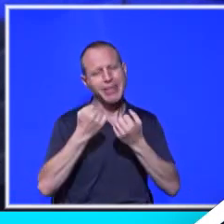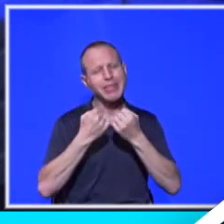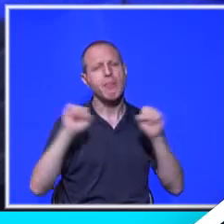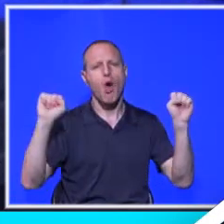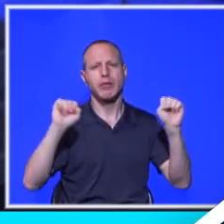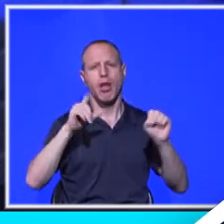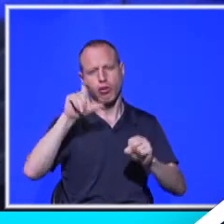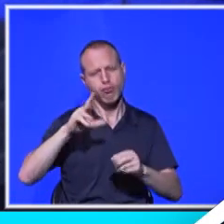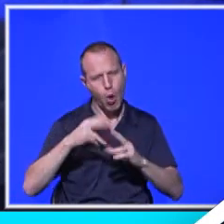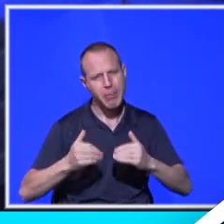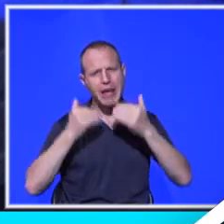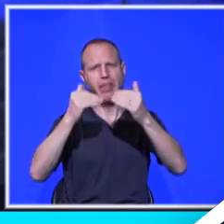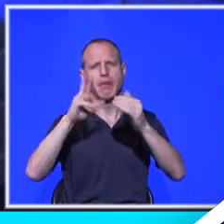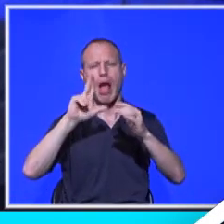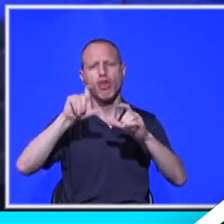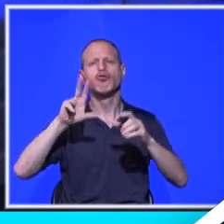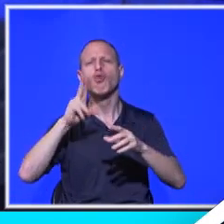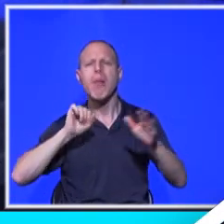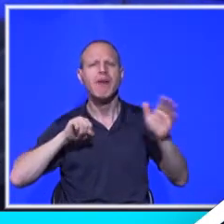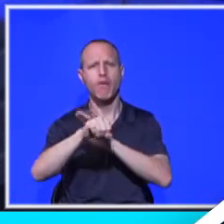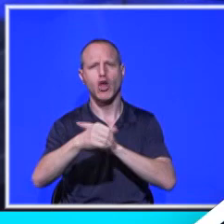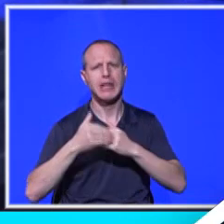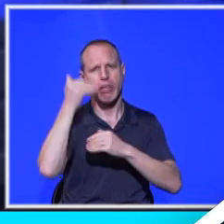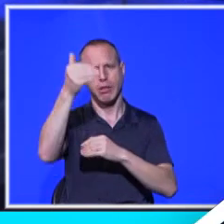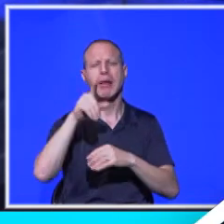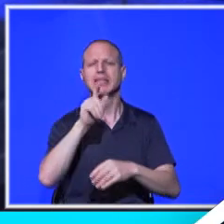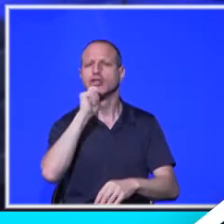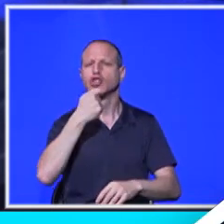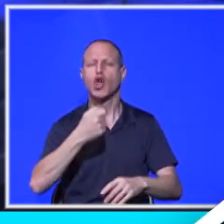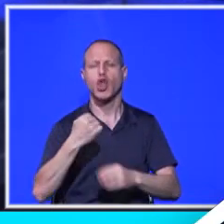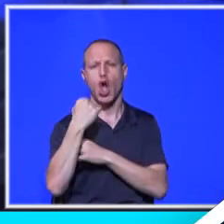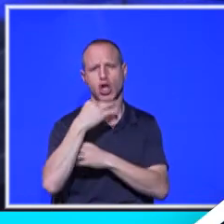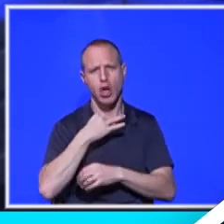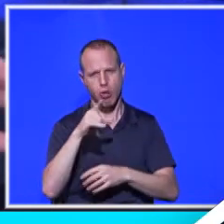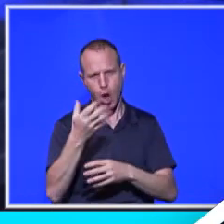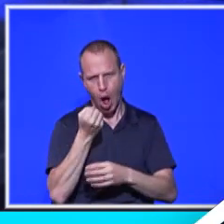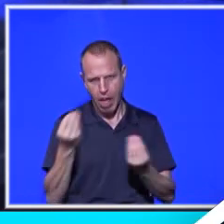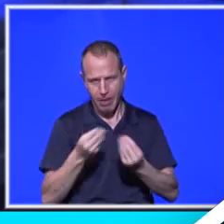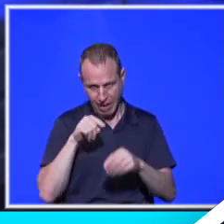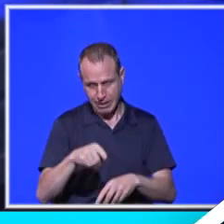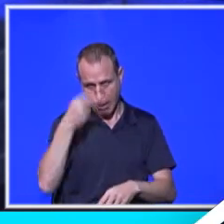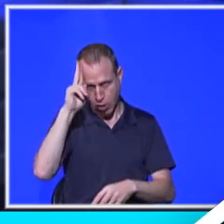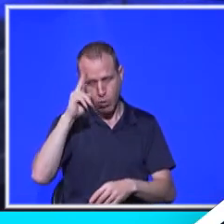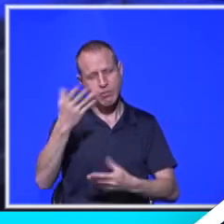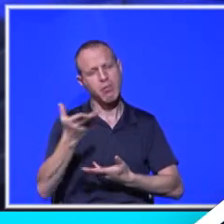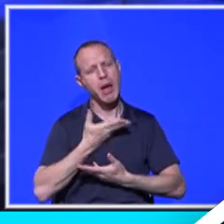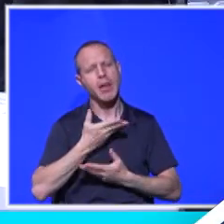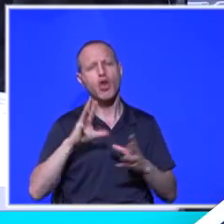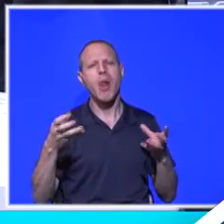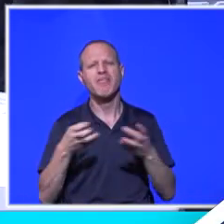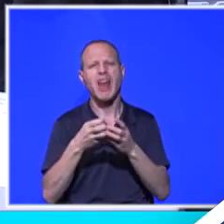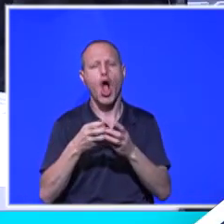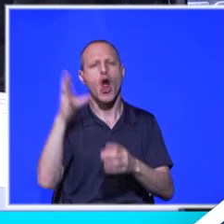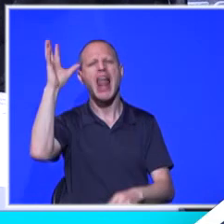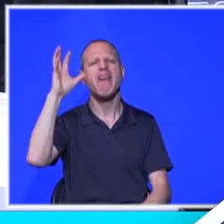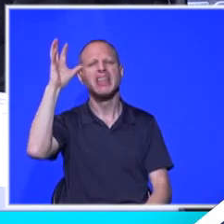שאנשים יכולים לפרוץ קדימה, זה סוד כוחנו. את לוקחת את הדבר הזה מהליכוד, ואת מתחילה לקבל את כל מפלגות הלוויין האלה